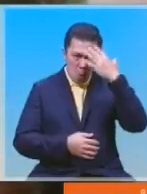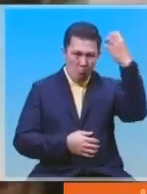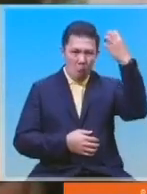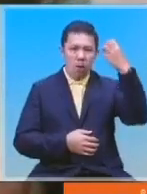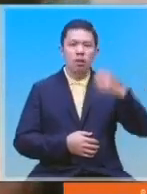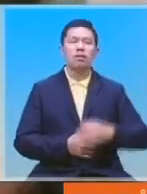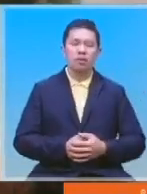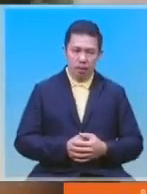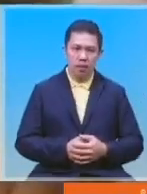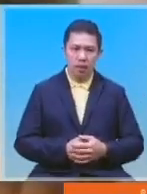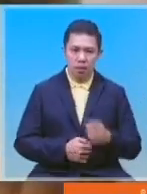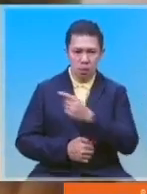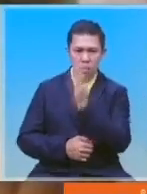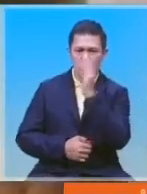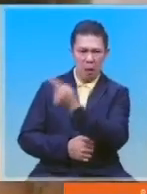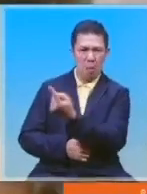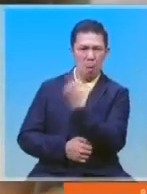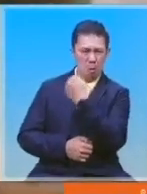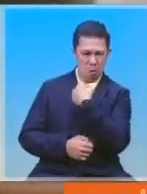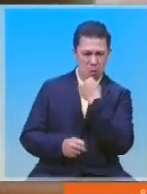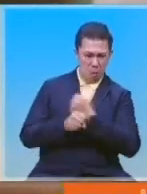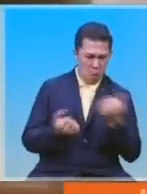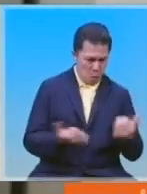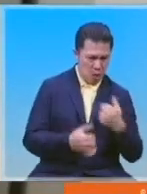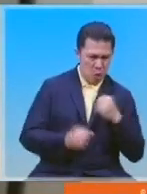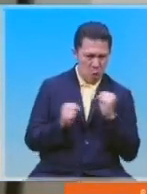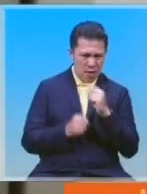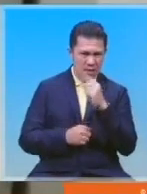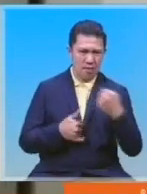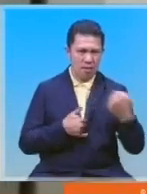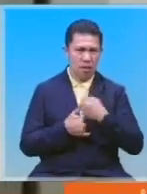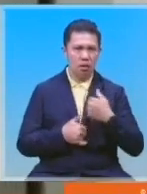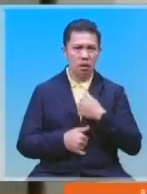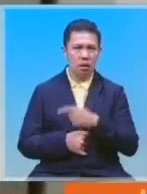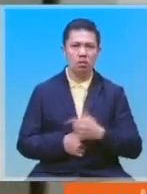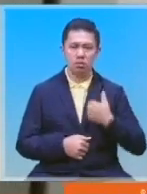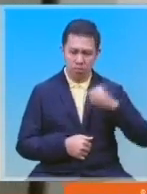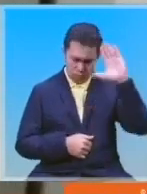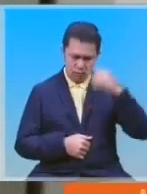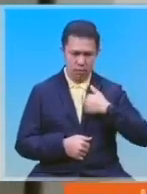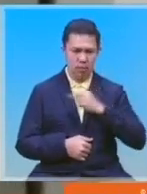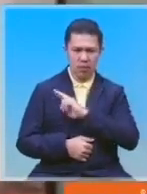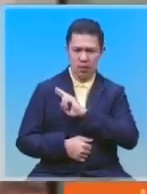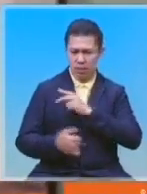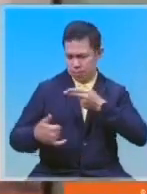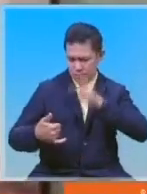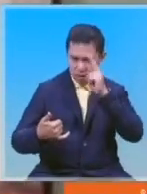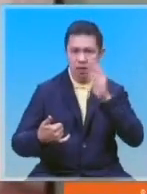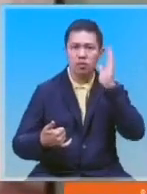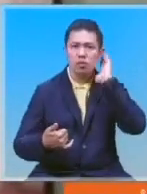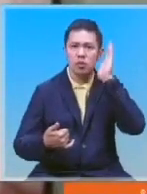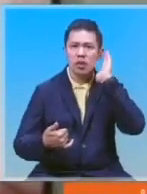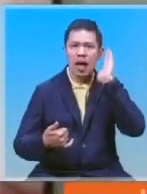โทสะที่ถูกผู้ตายกูจะทำร้ายตนเองและลูกก็ยืนยันว่าตนเองเนี่ยเป็นผู้ใช้อาวุธปืนยิงนายทรงศักดิ์